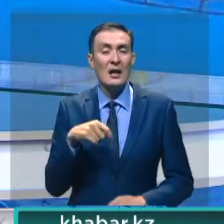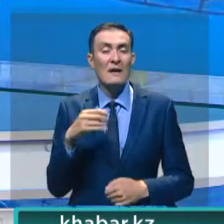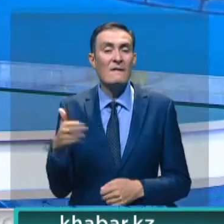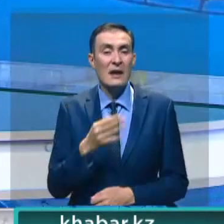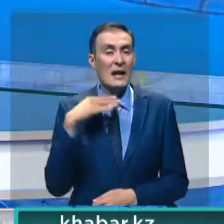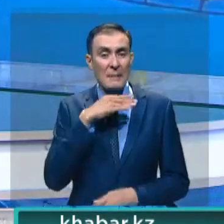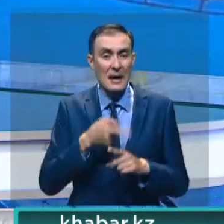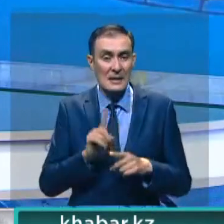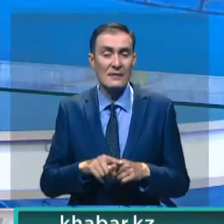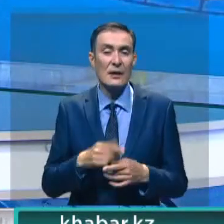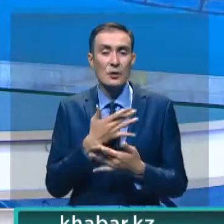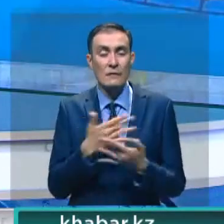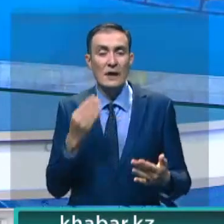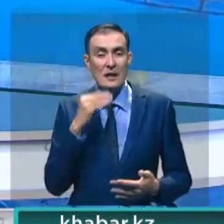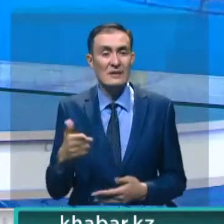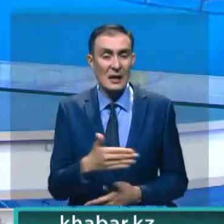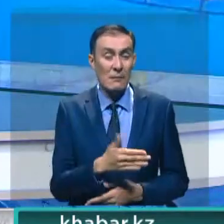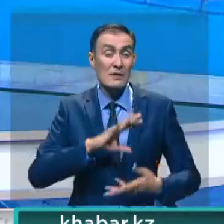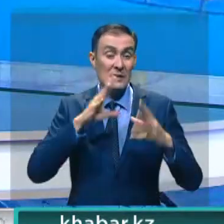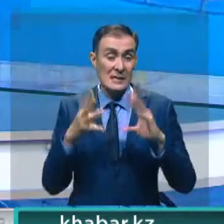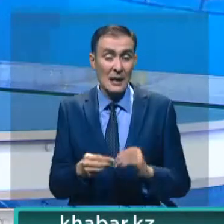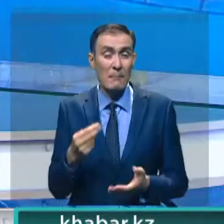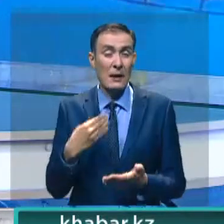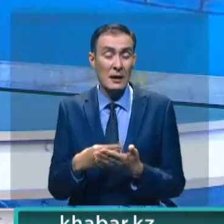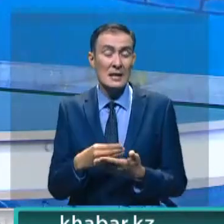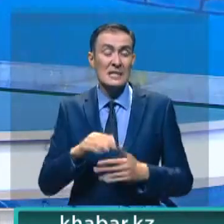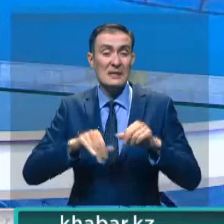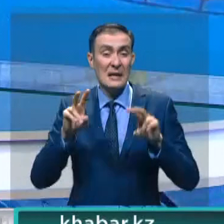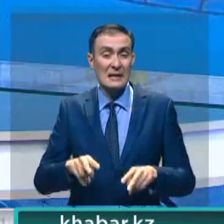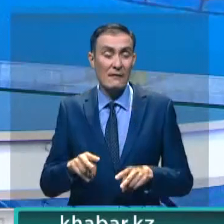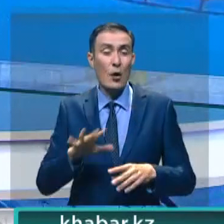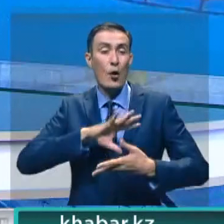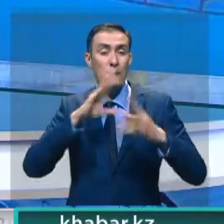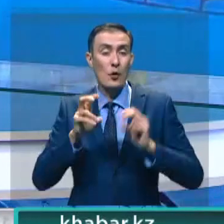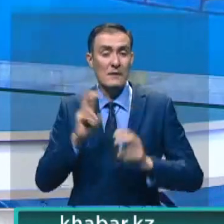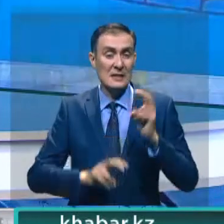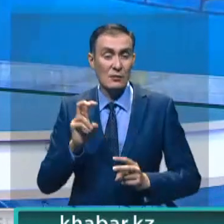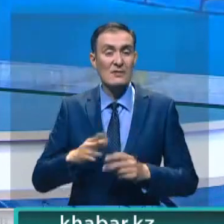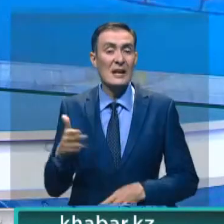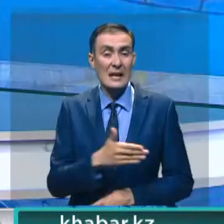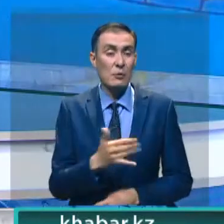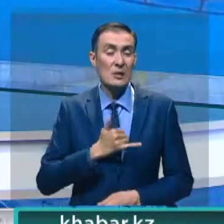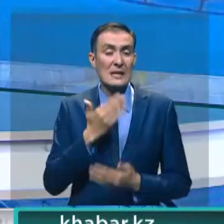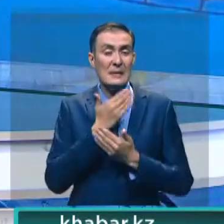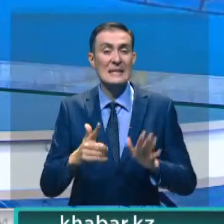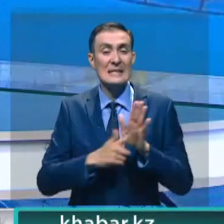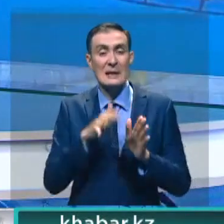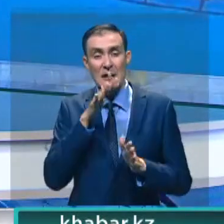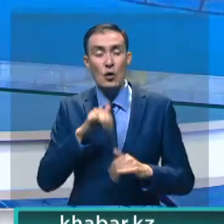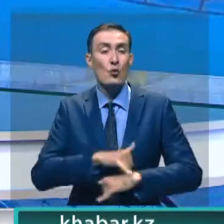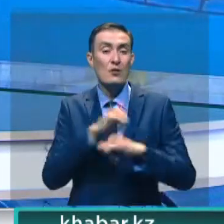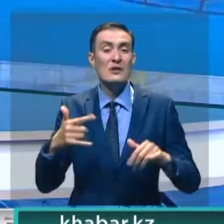товарной форели, стерляди и судака. В целом же, по оценкам специалистов отрасли, объемы воспроизводства рыбы в стране за последние 7